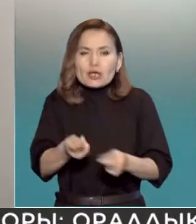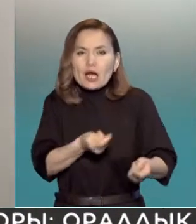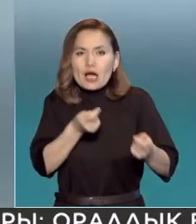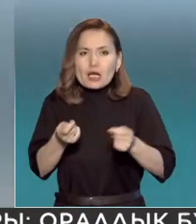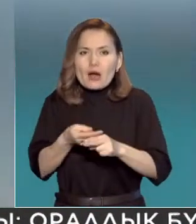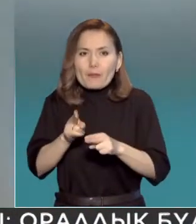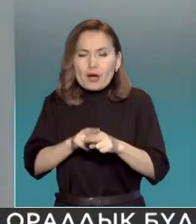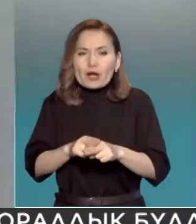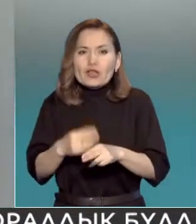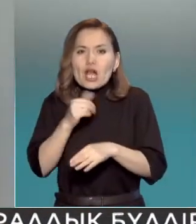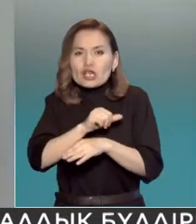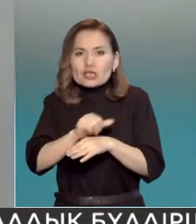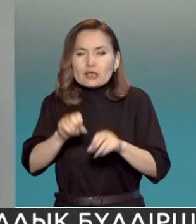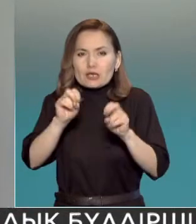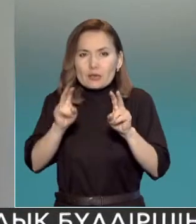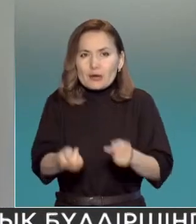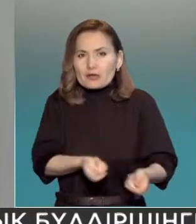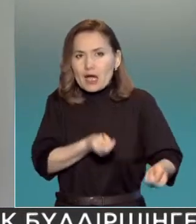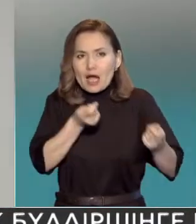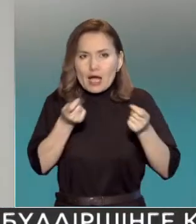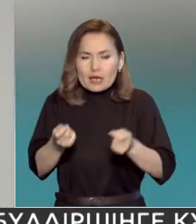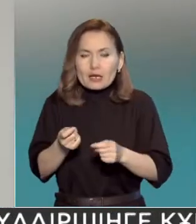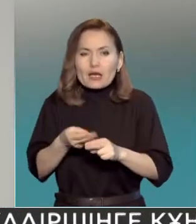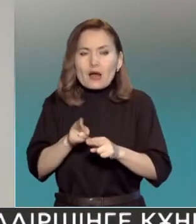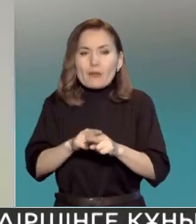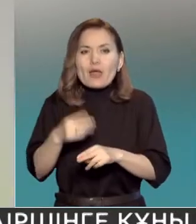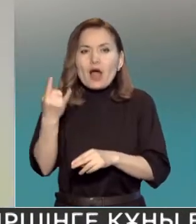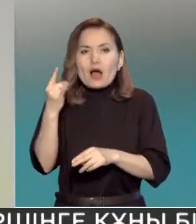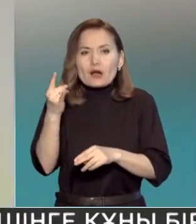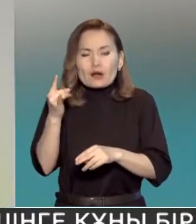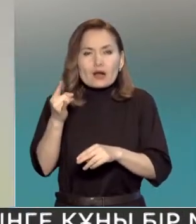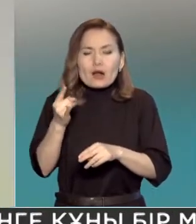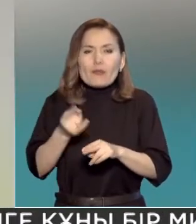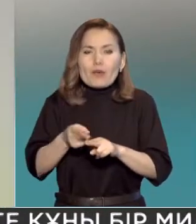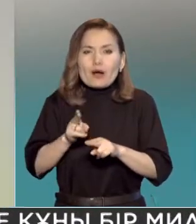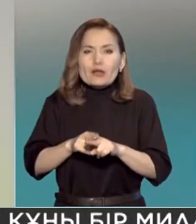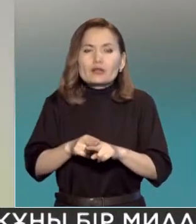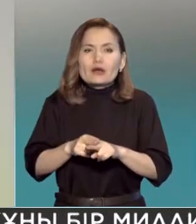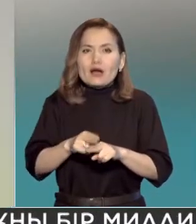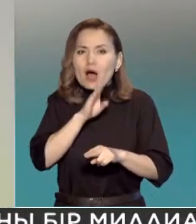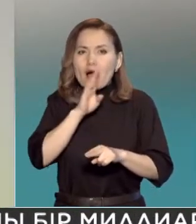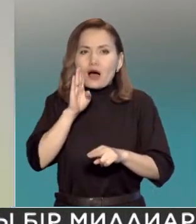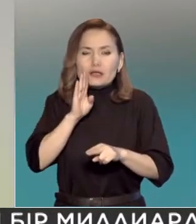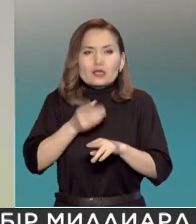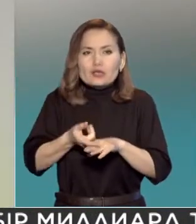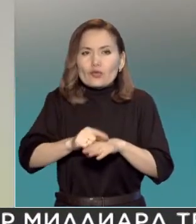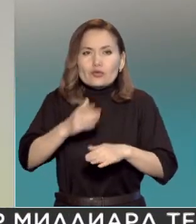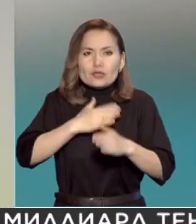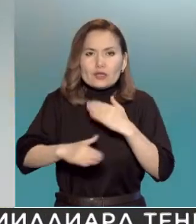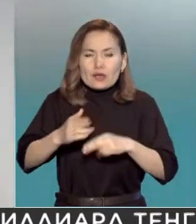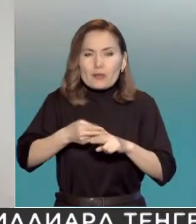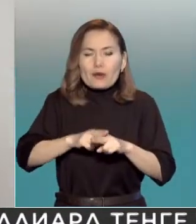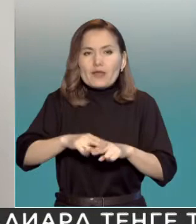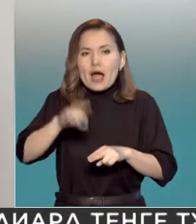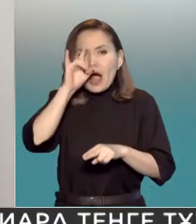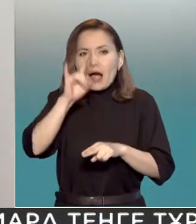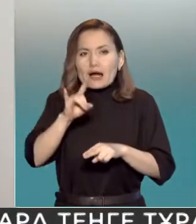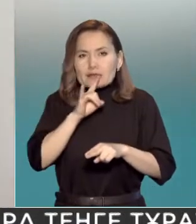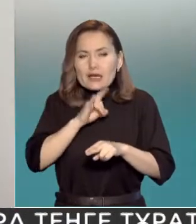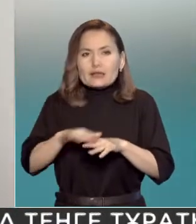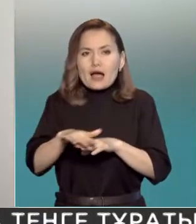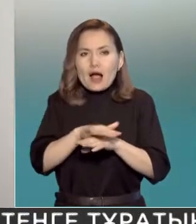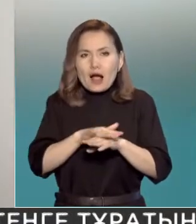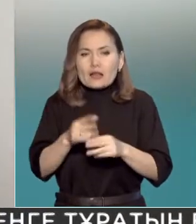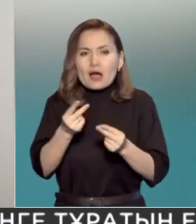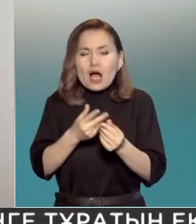Zolgensma препараты шетелден арнайы жеткізілген. Қыздың ата-анасы қуанышты жаңалықпен әлеуметтік желіде бөлісті. Сәбиді Қазақстан халқы ама алып қалды